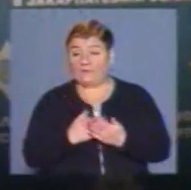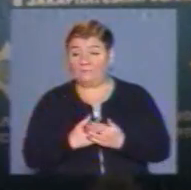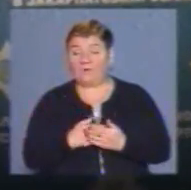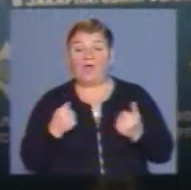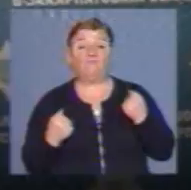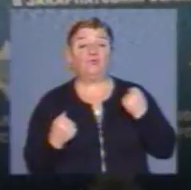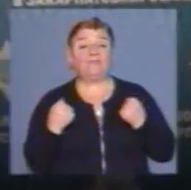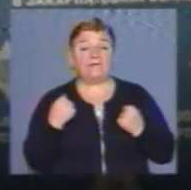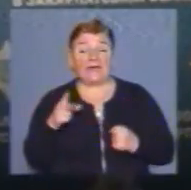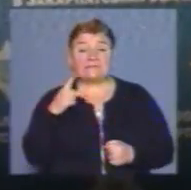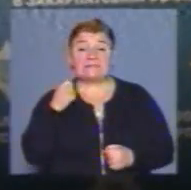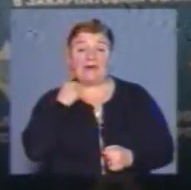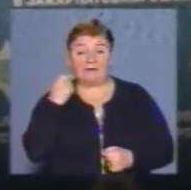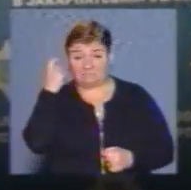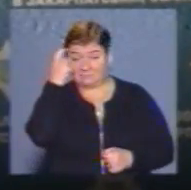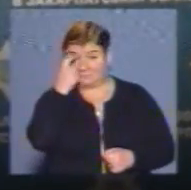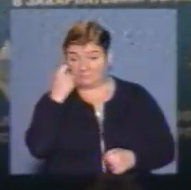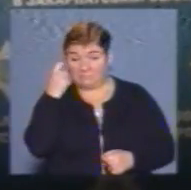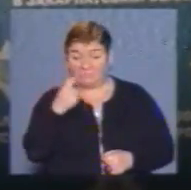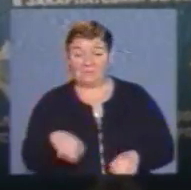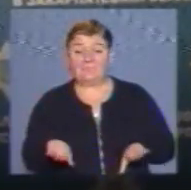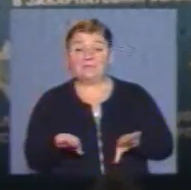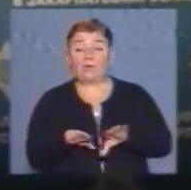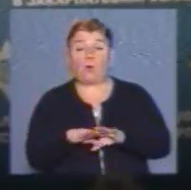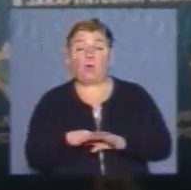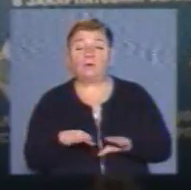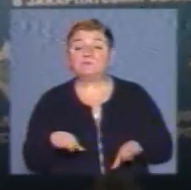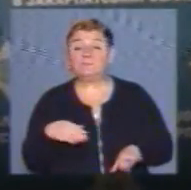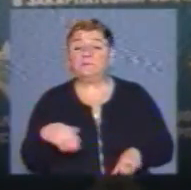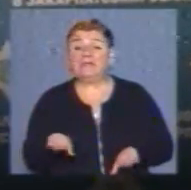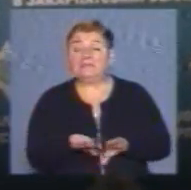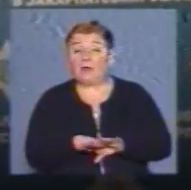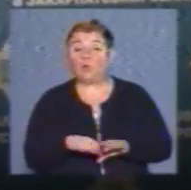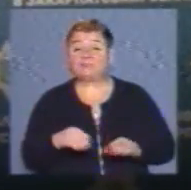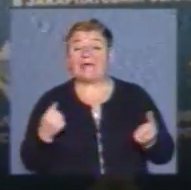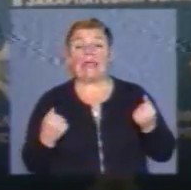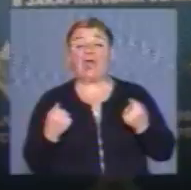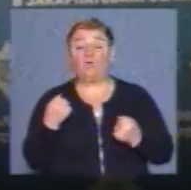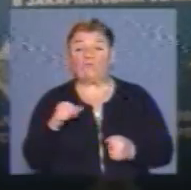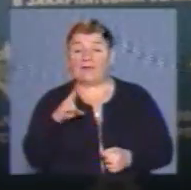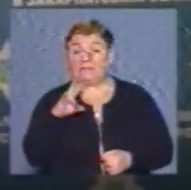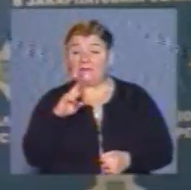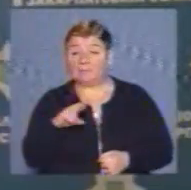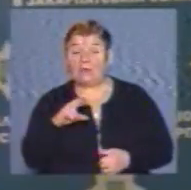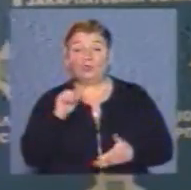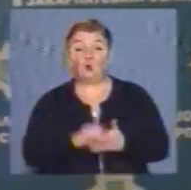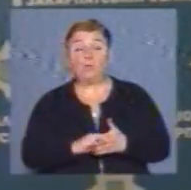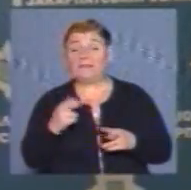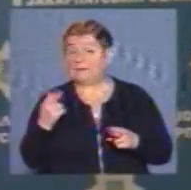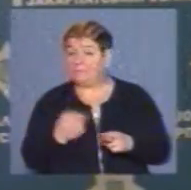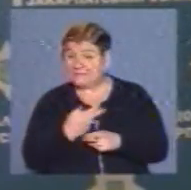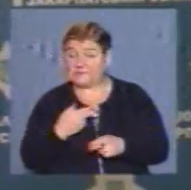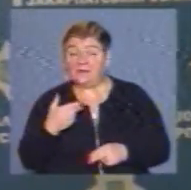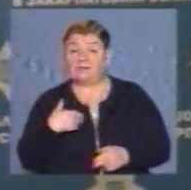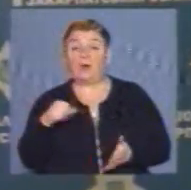за керування в стані алкогольного сп'яніння, також за керування без відповідних документів. Також